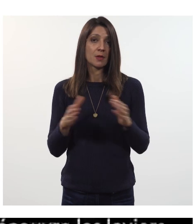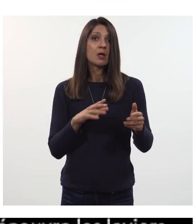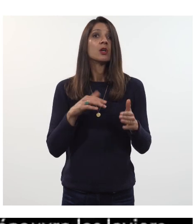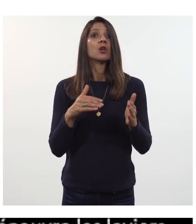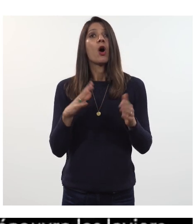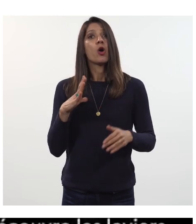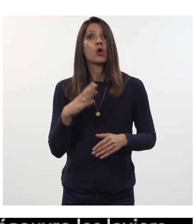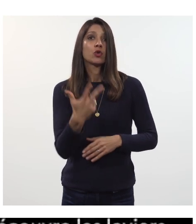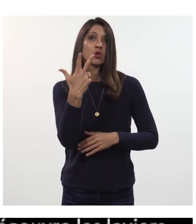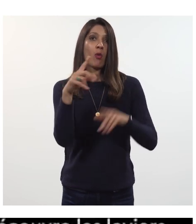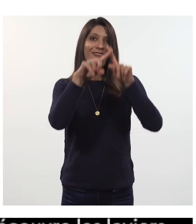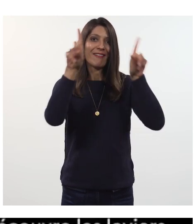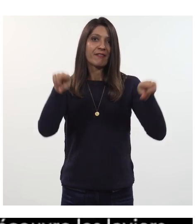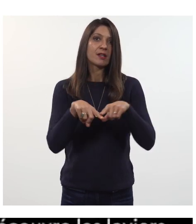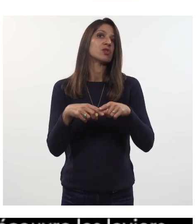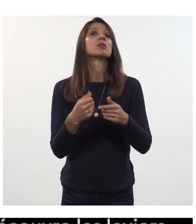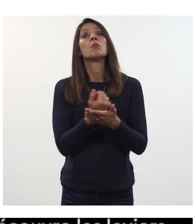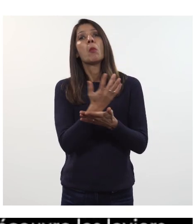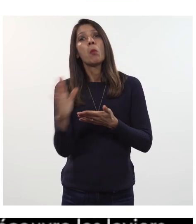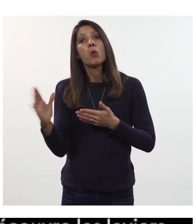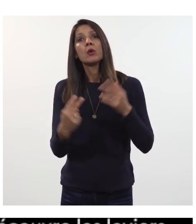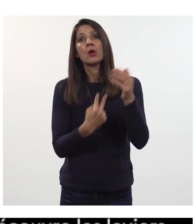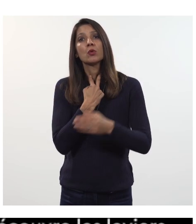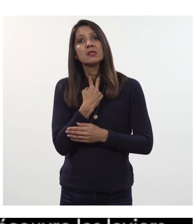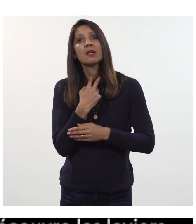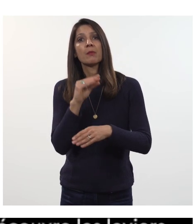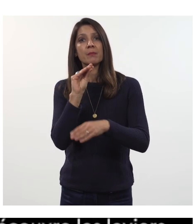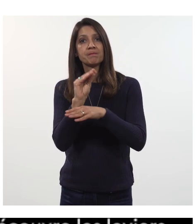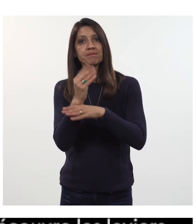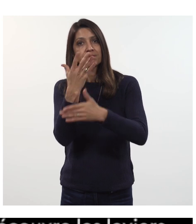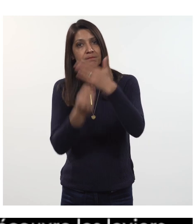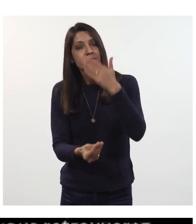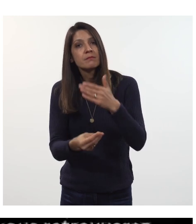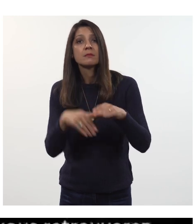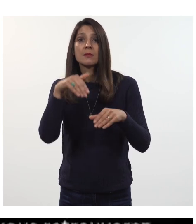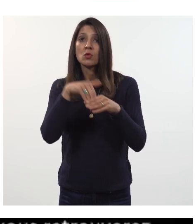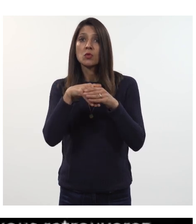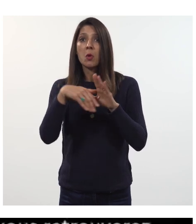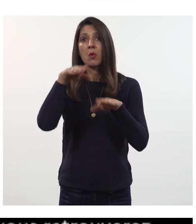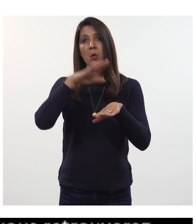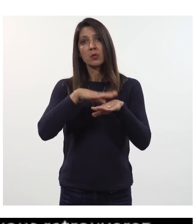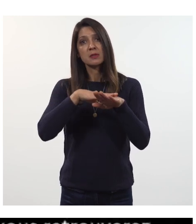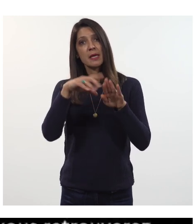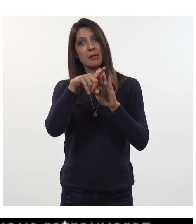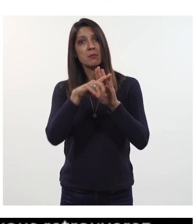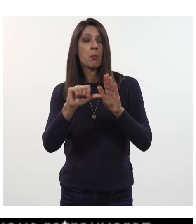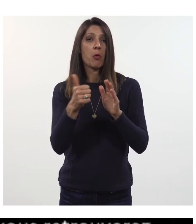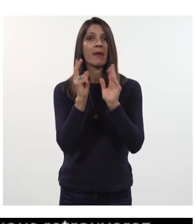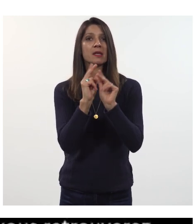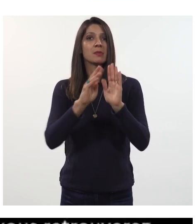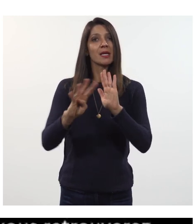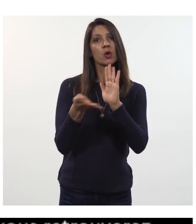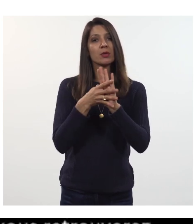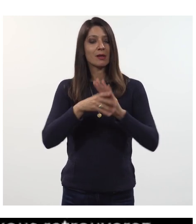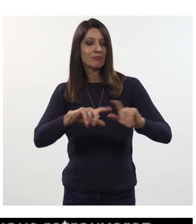fiches également sur le polyhandicap et la dénutrition. 3 fiches conseils qui rappellent tout d'abord les critères de diagnostic, comment